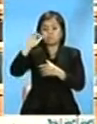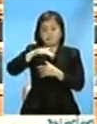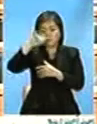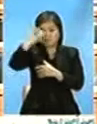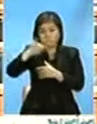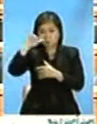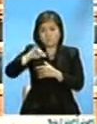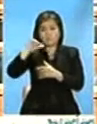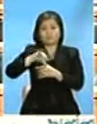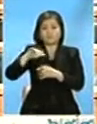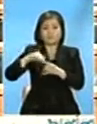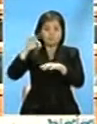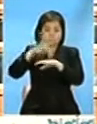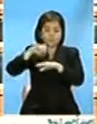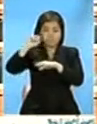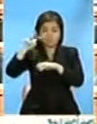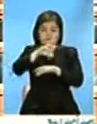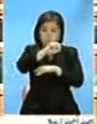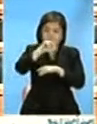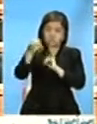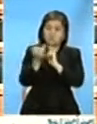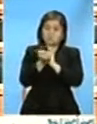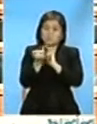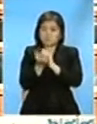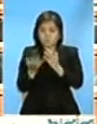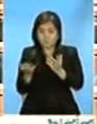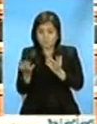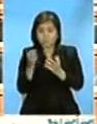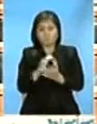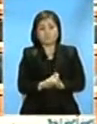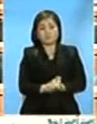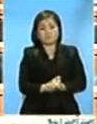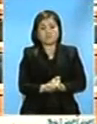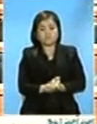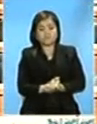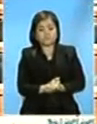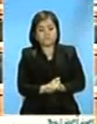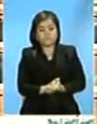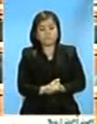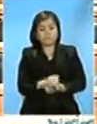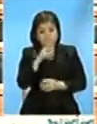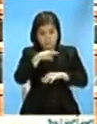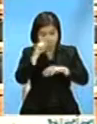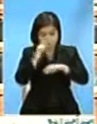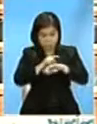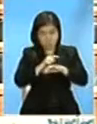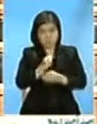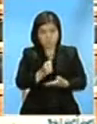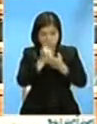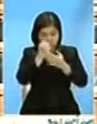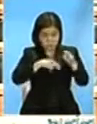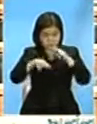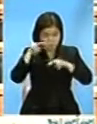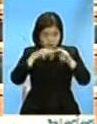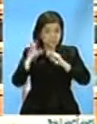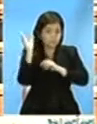พรรคการเมืองแล้วแต่ว่าใครจะอยู่ภาคไหนผมเรียนท่านประธานด้วยความเคารพท่านประธานโปรดพิจารณาข้อเท็จจริงจาก